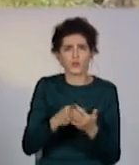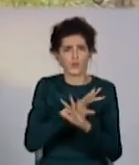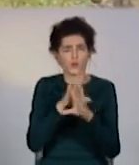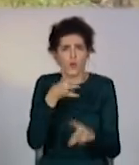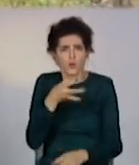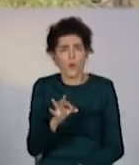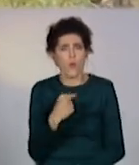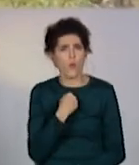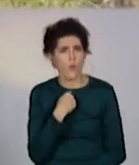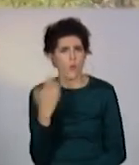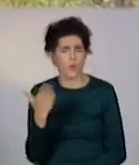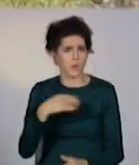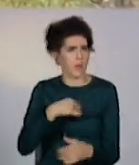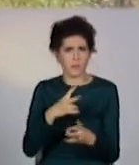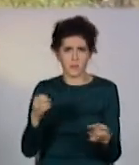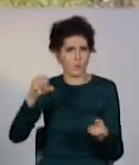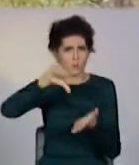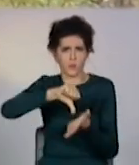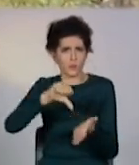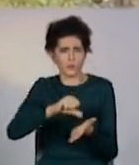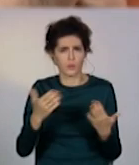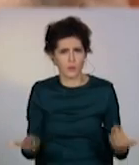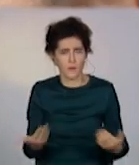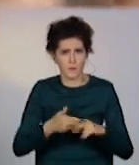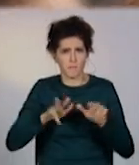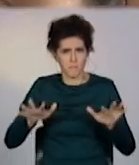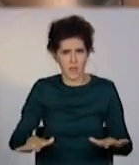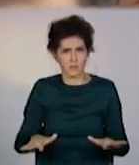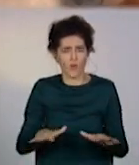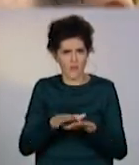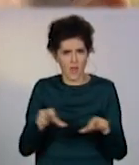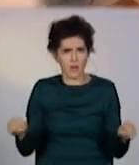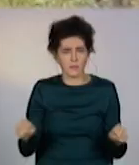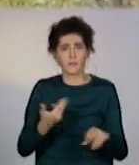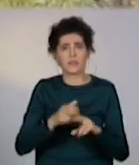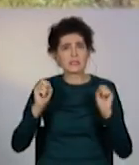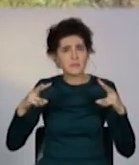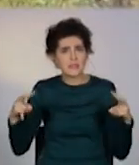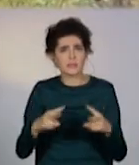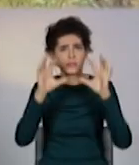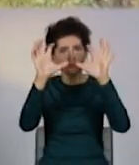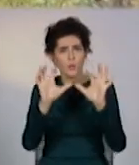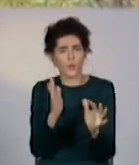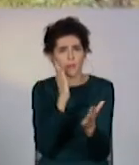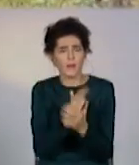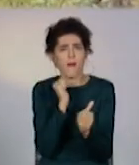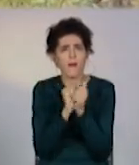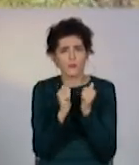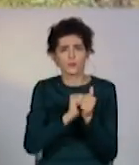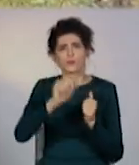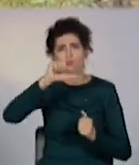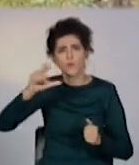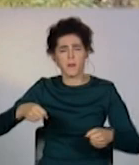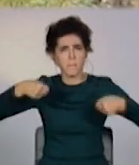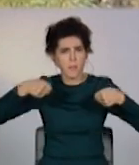навіть через голосування, якось на місцеву владу. В Конституції записано, що кожен громадянин має